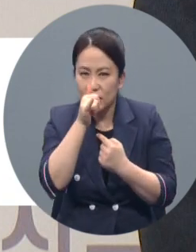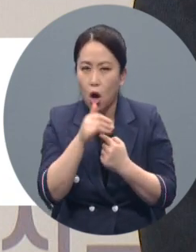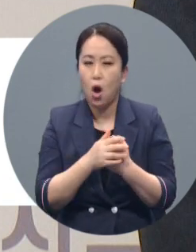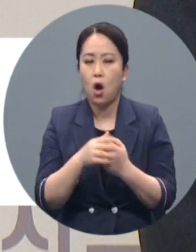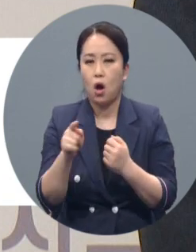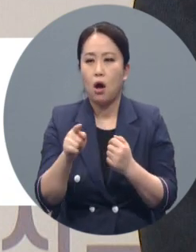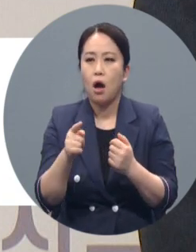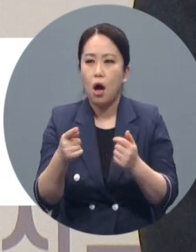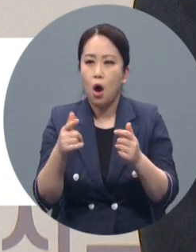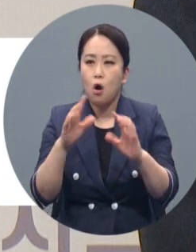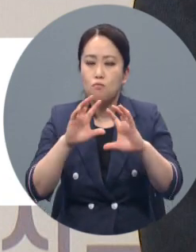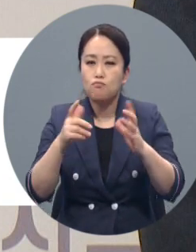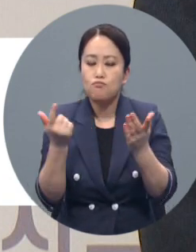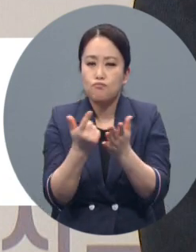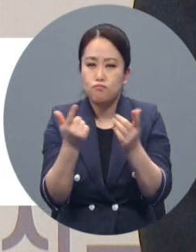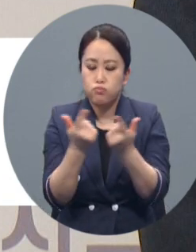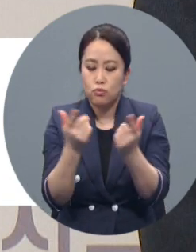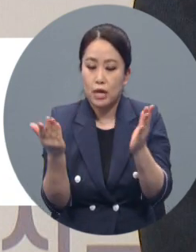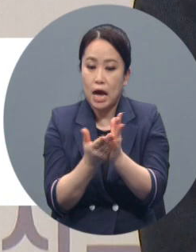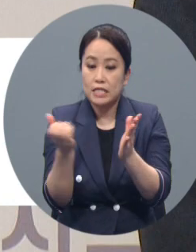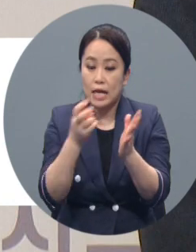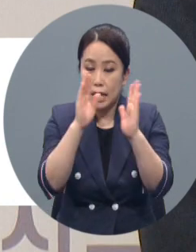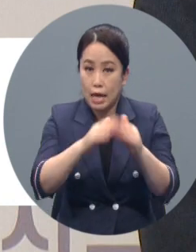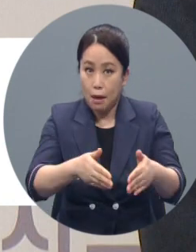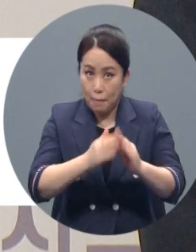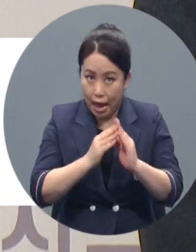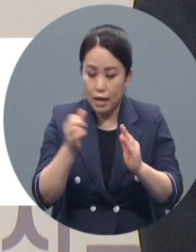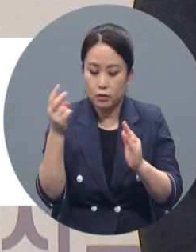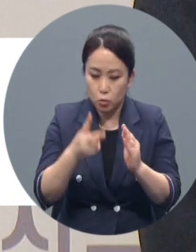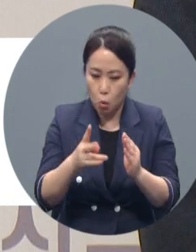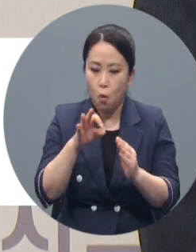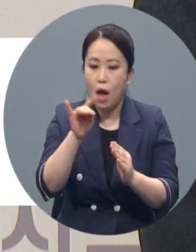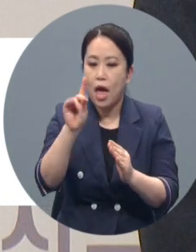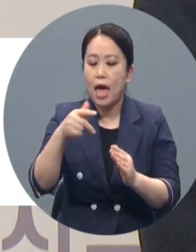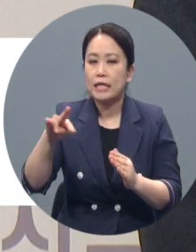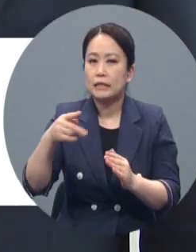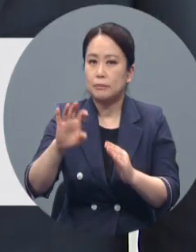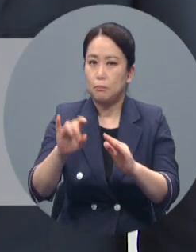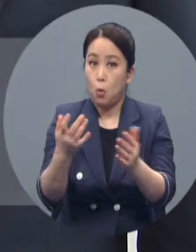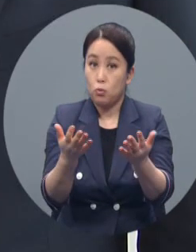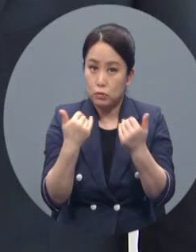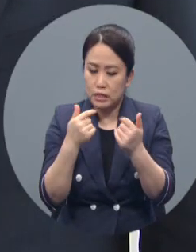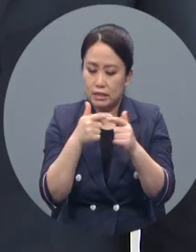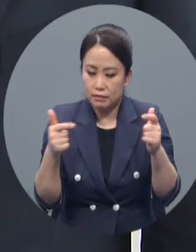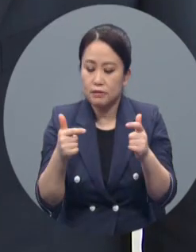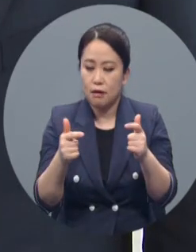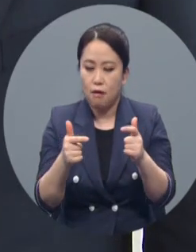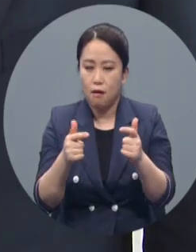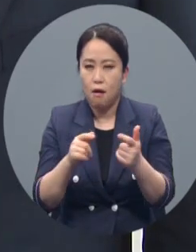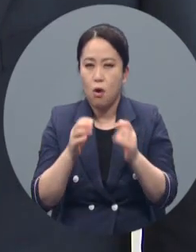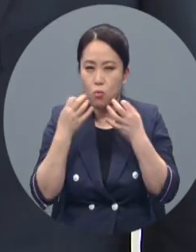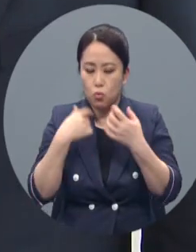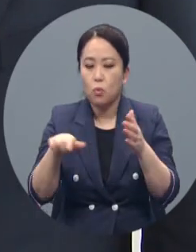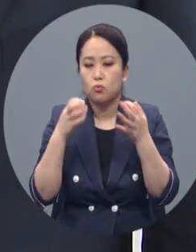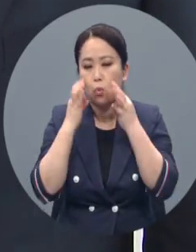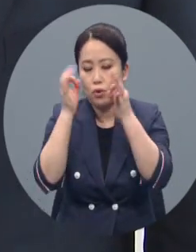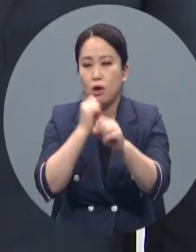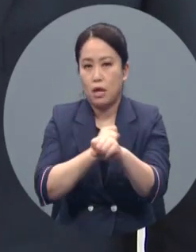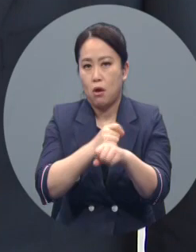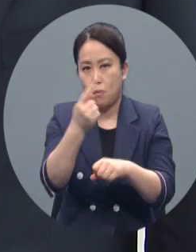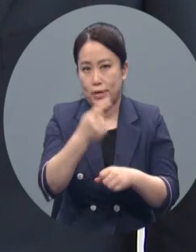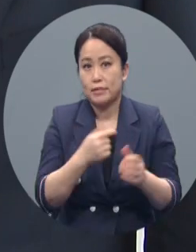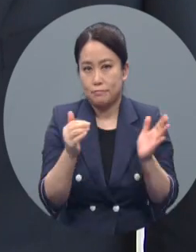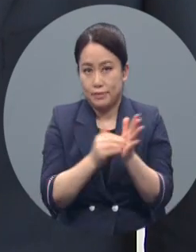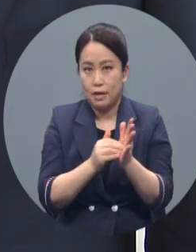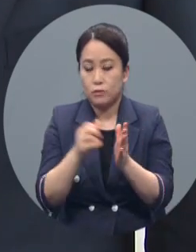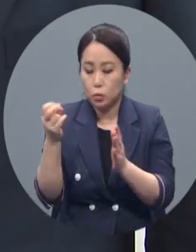엑스포, 유치 이런 의지를 밝혔고 현실화시키고 구체화시켰습니다. 최근 1차 컷오프가 실시된